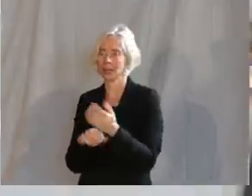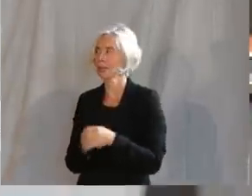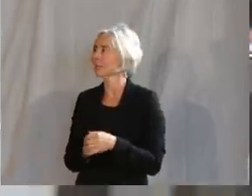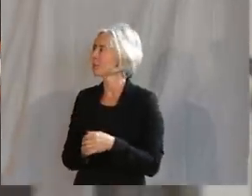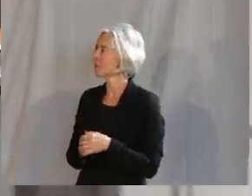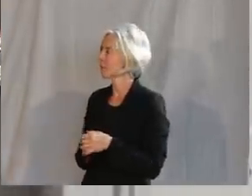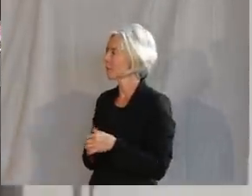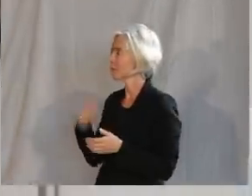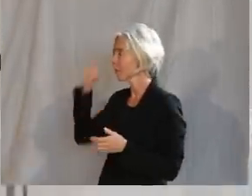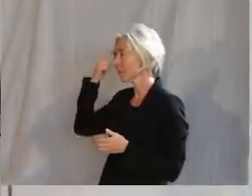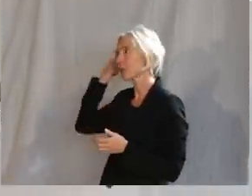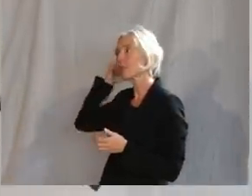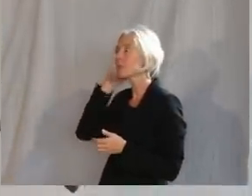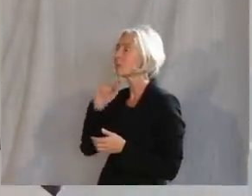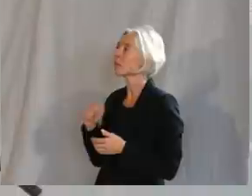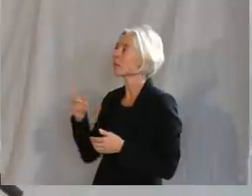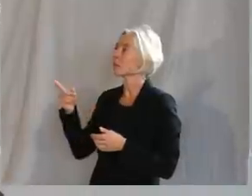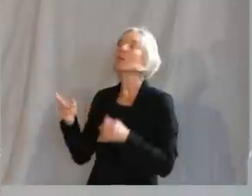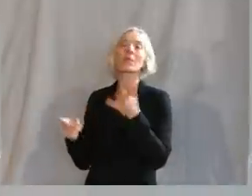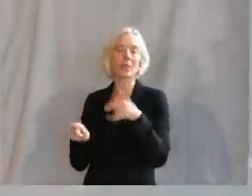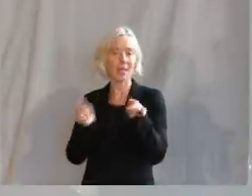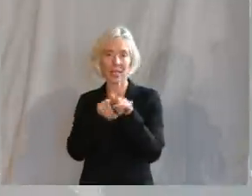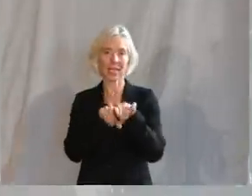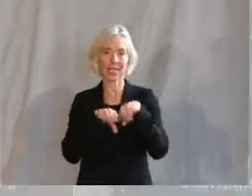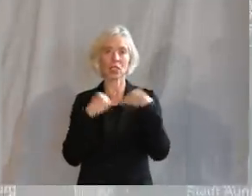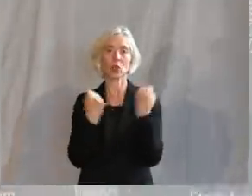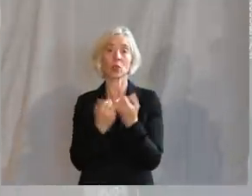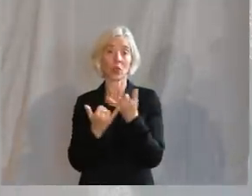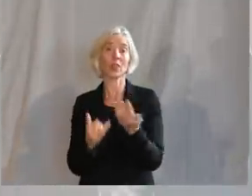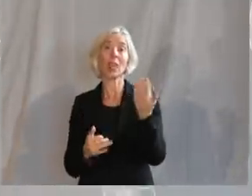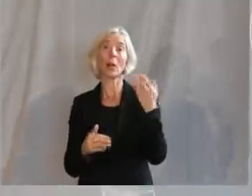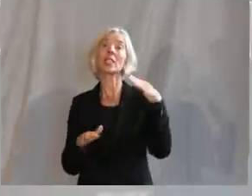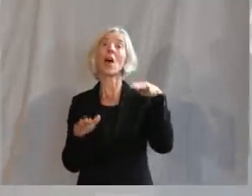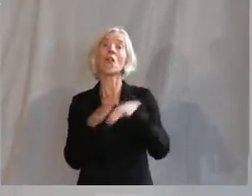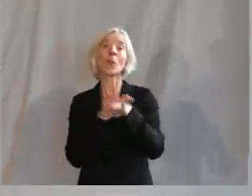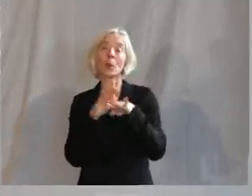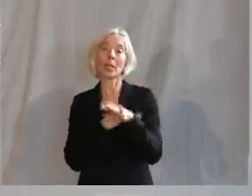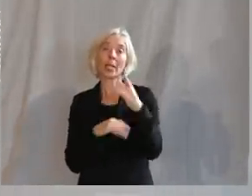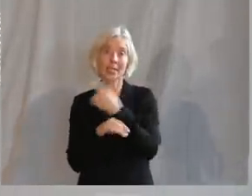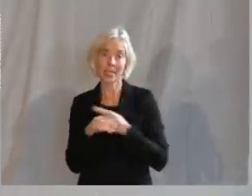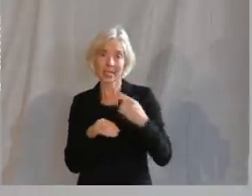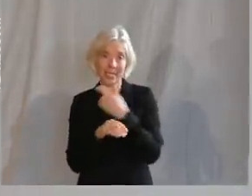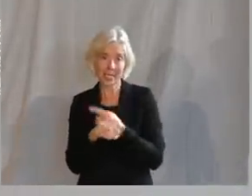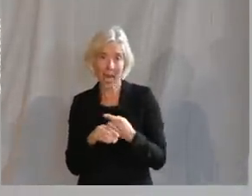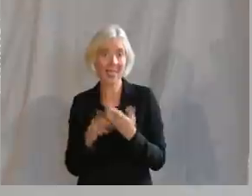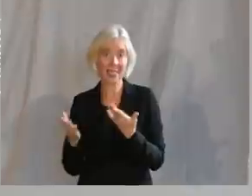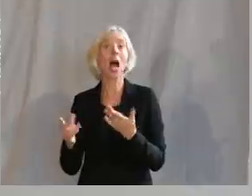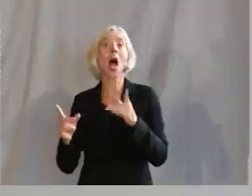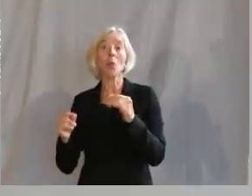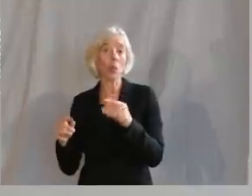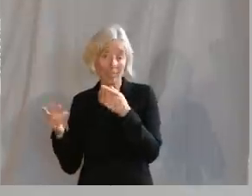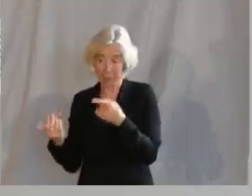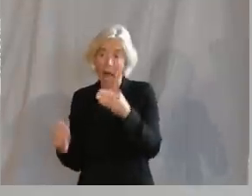schon hatten, dass wir gesagt haben, es ist ja eine temporäre Aufgabe und in dieser temporären Aufgabe wird eben Kernverwaltung mit